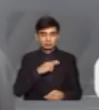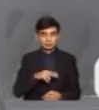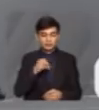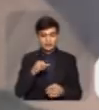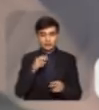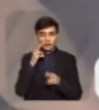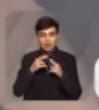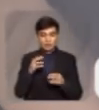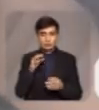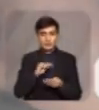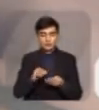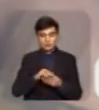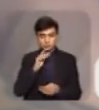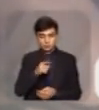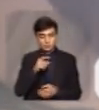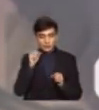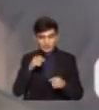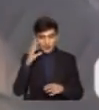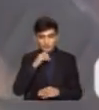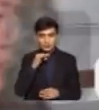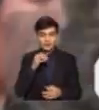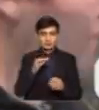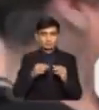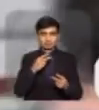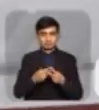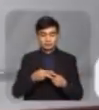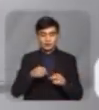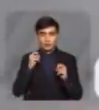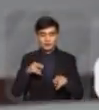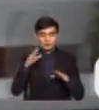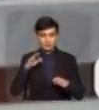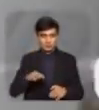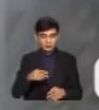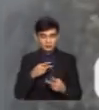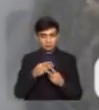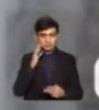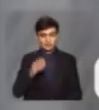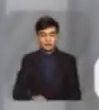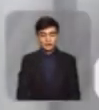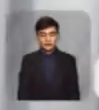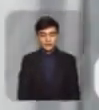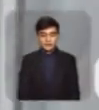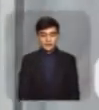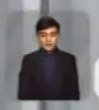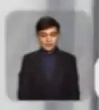чтобы обжаловать его. Отбывать наказание он будет в учреждении максимальной безопасности.